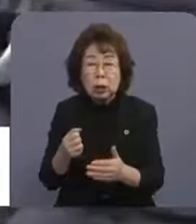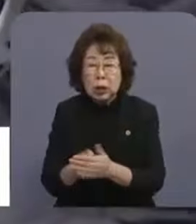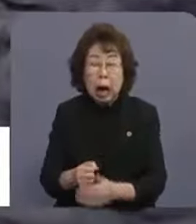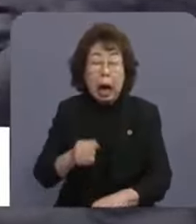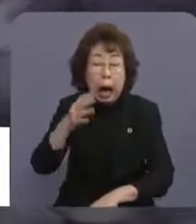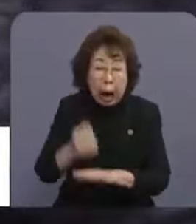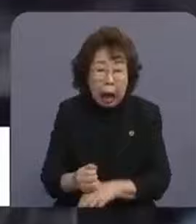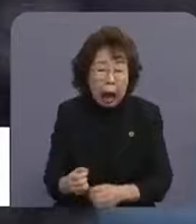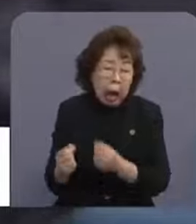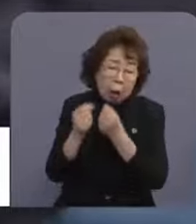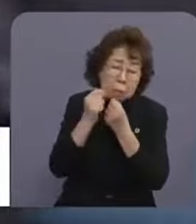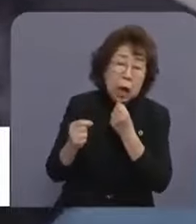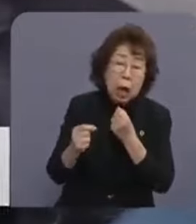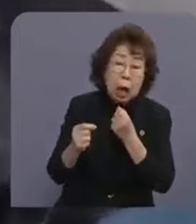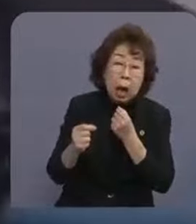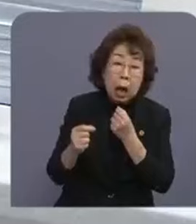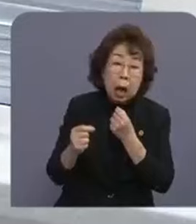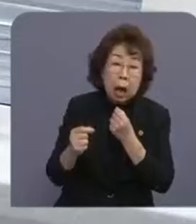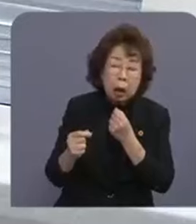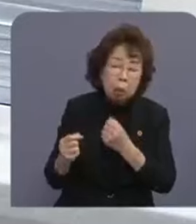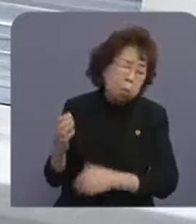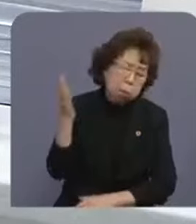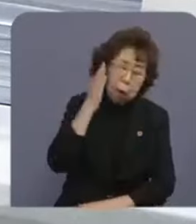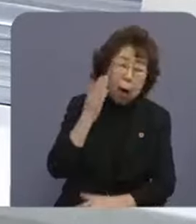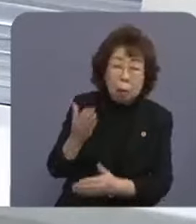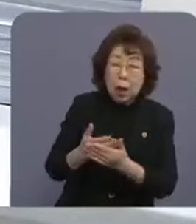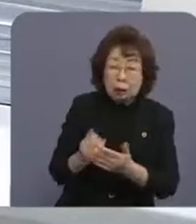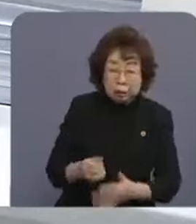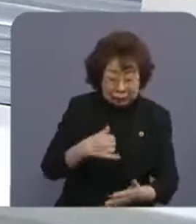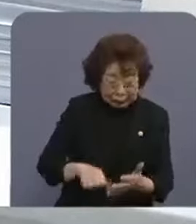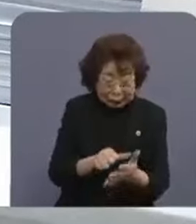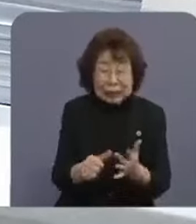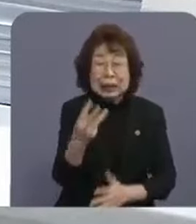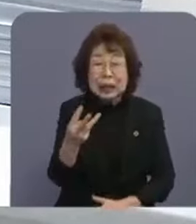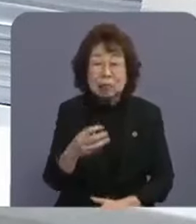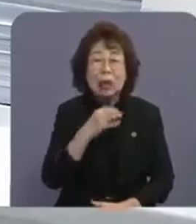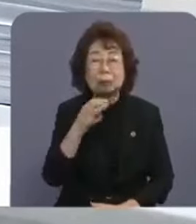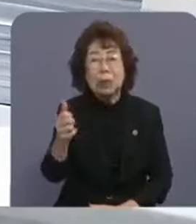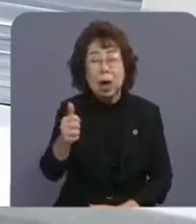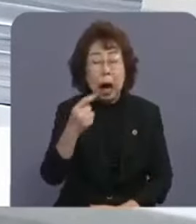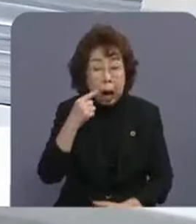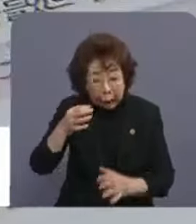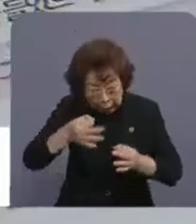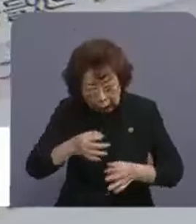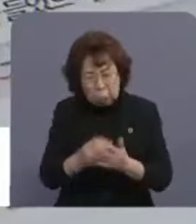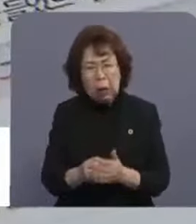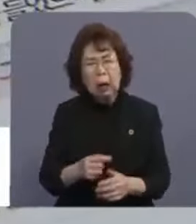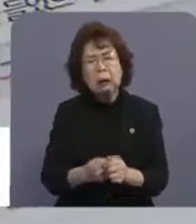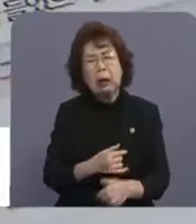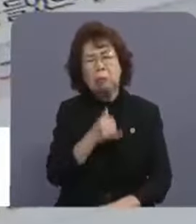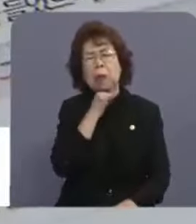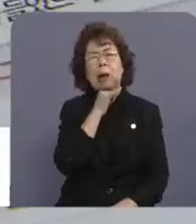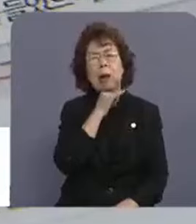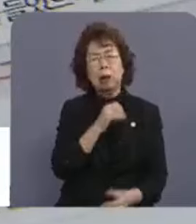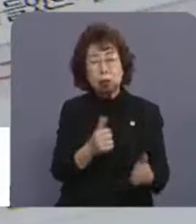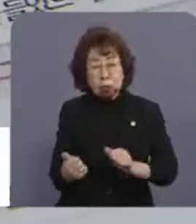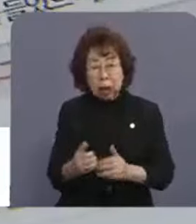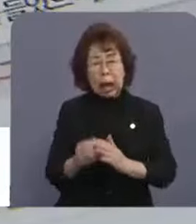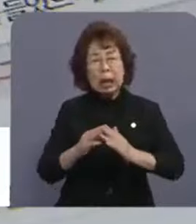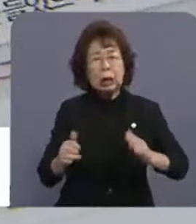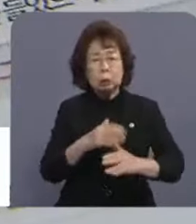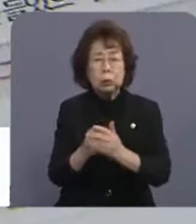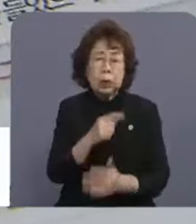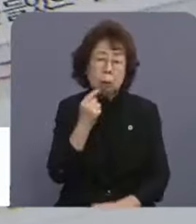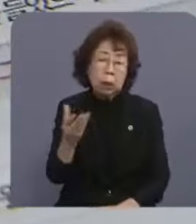졸지에 사기 피해자가 피의자가 된 겁니다. 자녀 셋을 둔 40대 가장은 이 사실을 알게 돼 스스로 목숨을 끊었고 가족들도